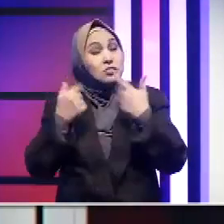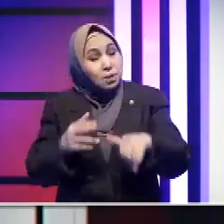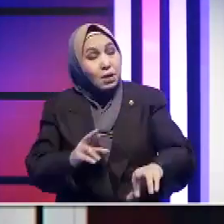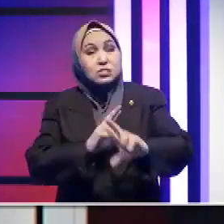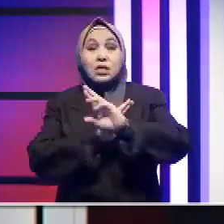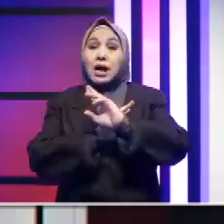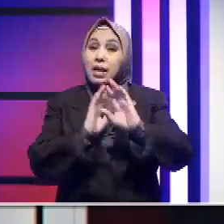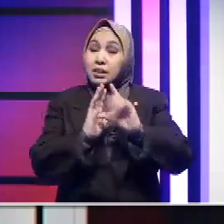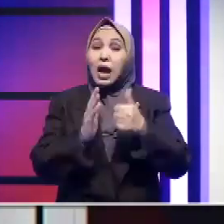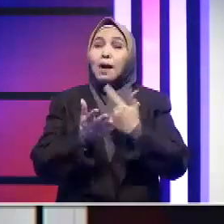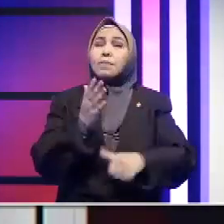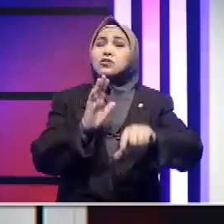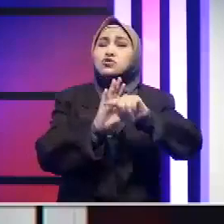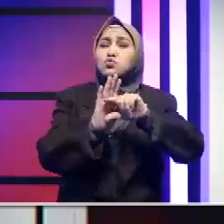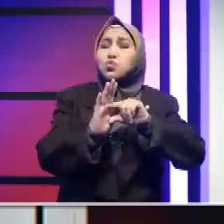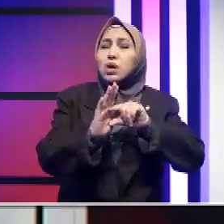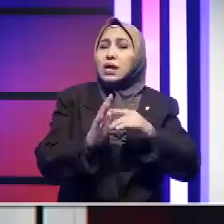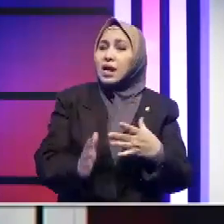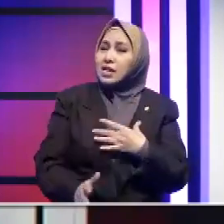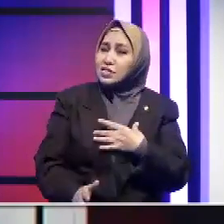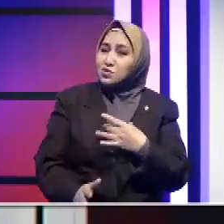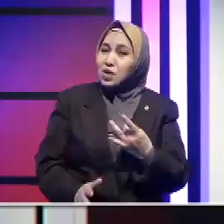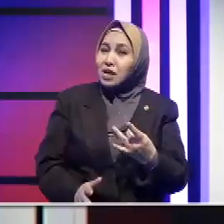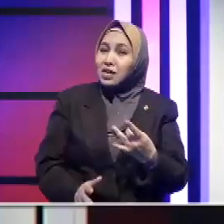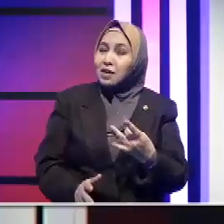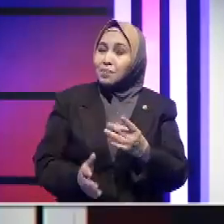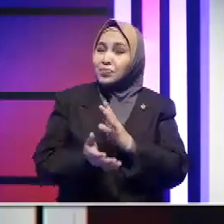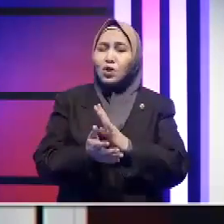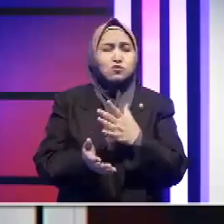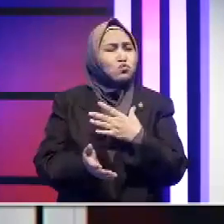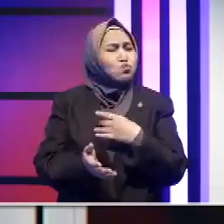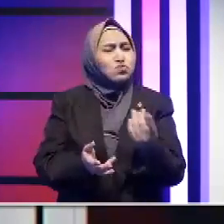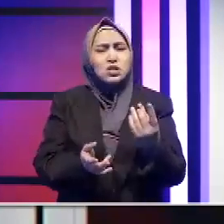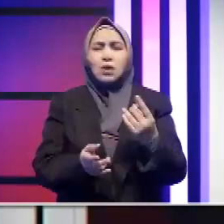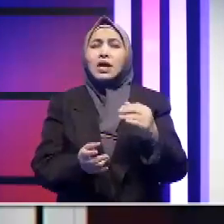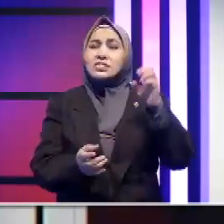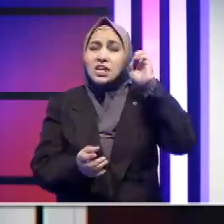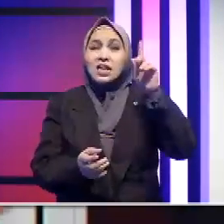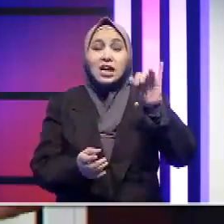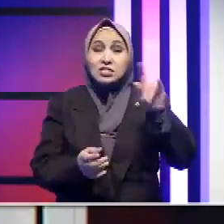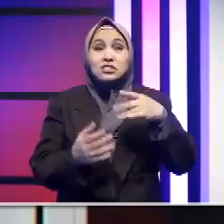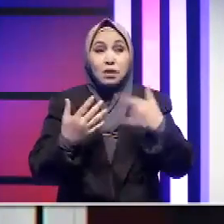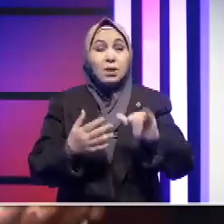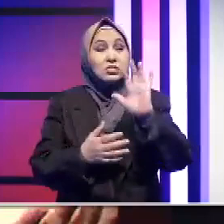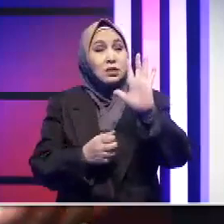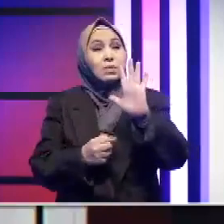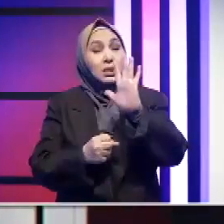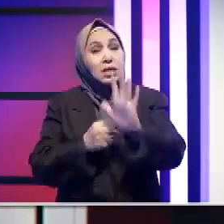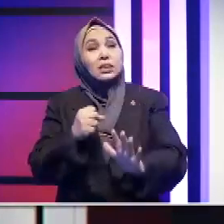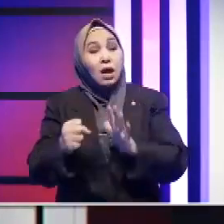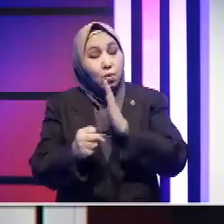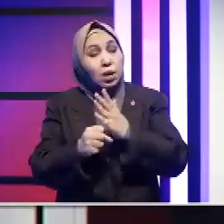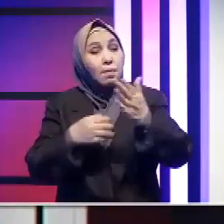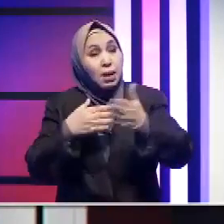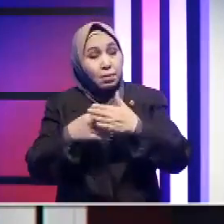Khan tiap bekas surah yang diminati menjadi Febri kepada OJK ide selepas demo tahun enggaknya 2017